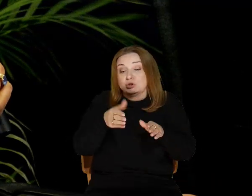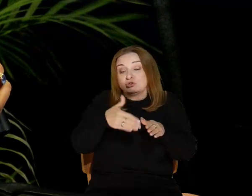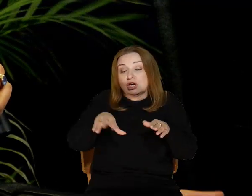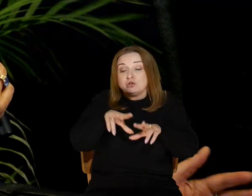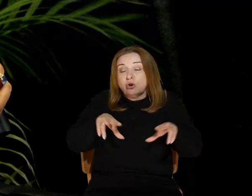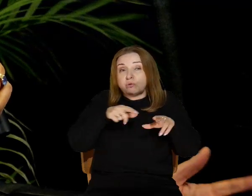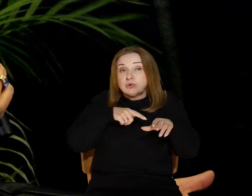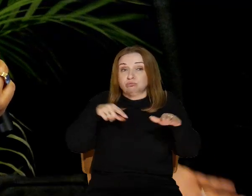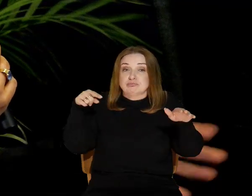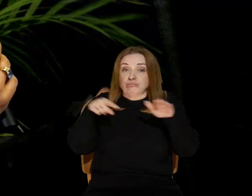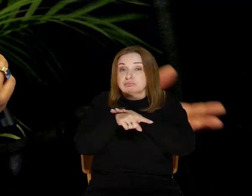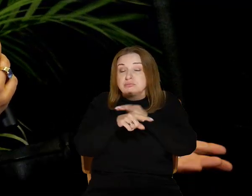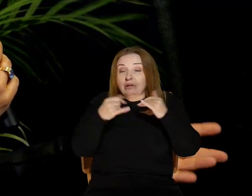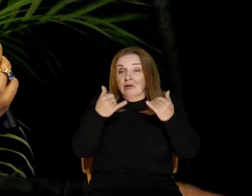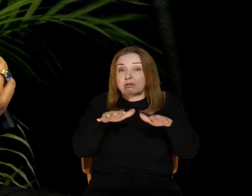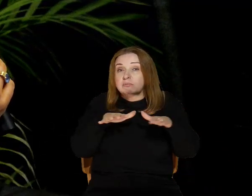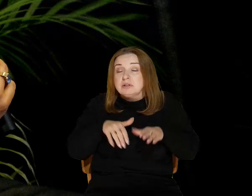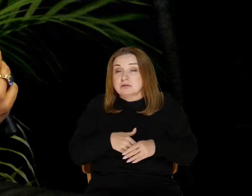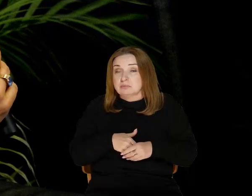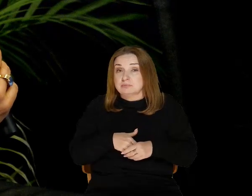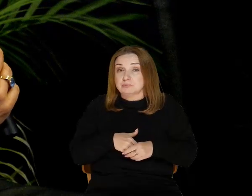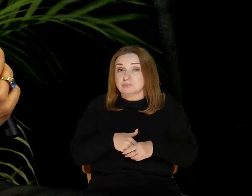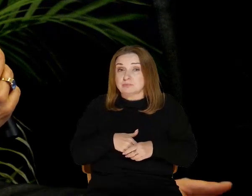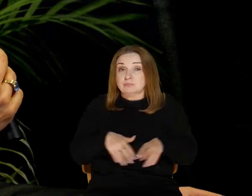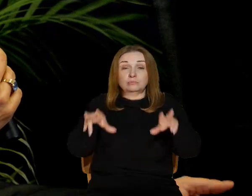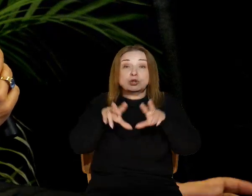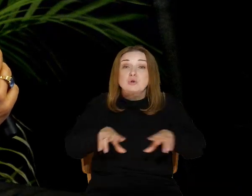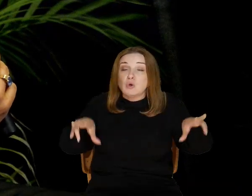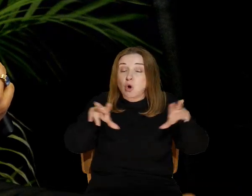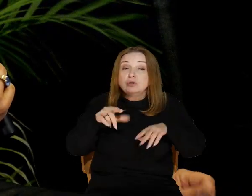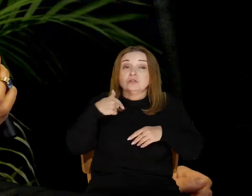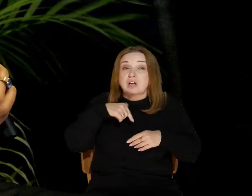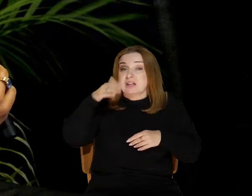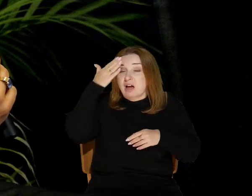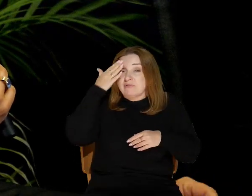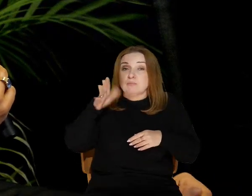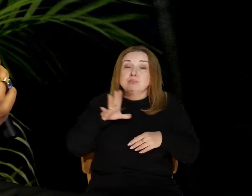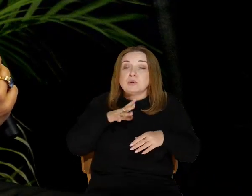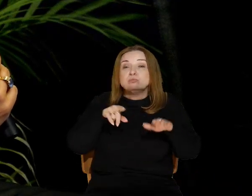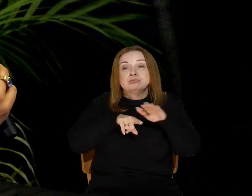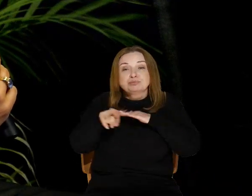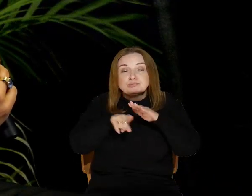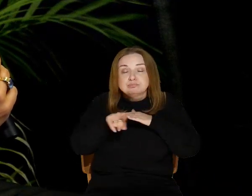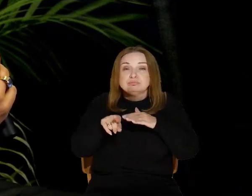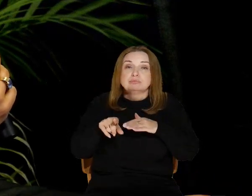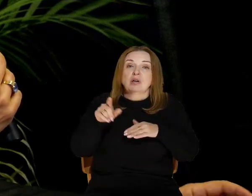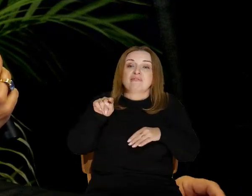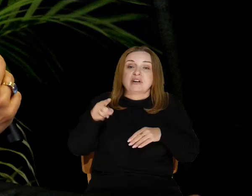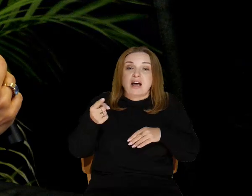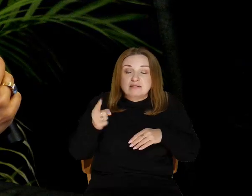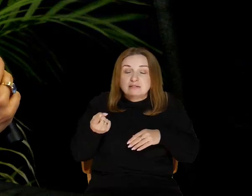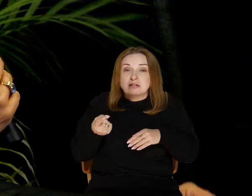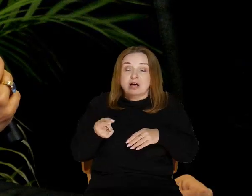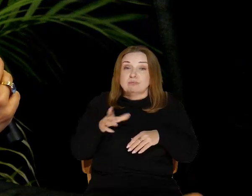chociaż no, akurat ta rodzina, o której wiem więcej, wyemigrowała później do Francji,